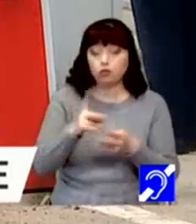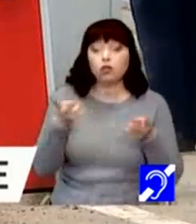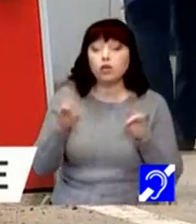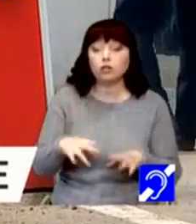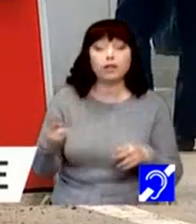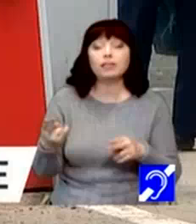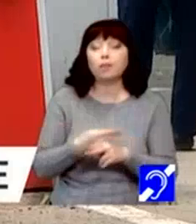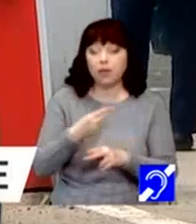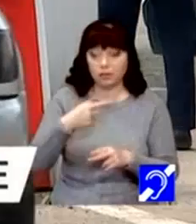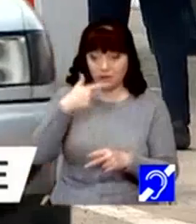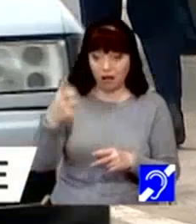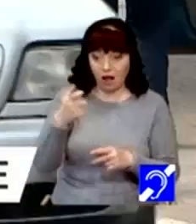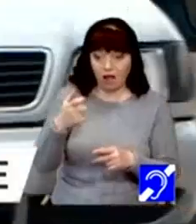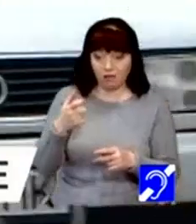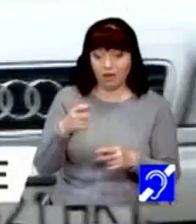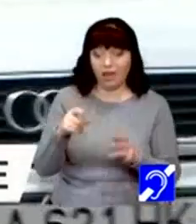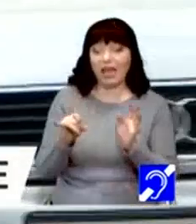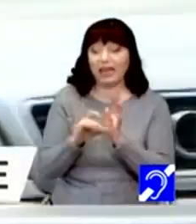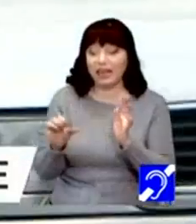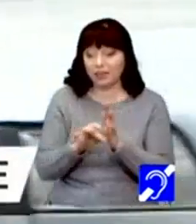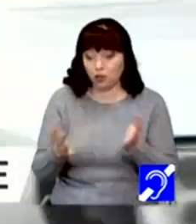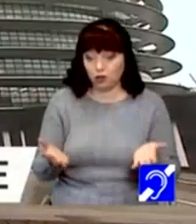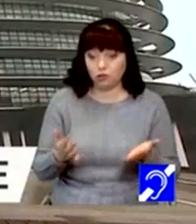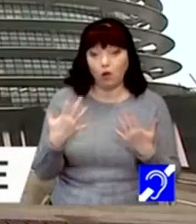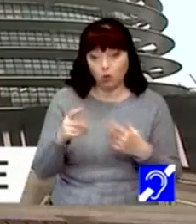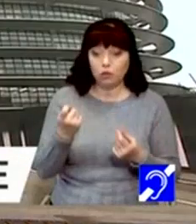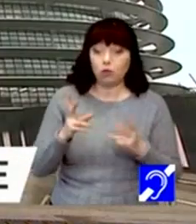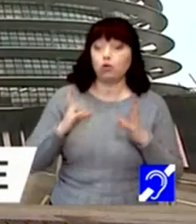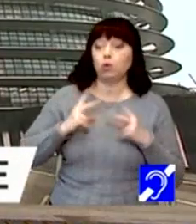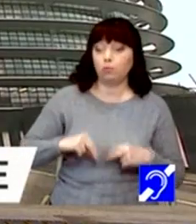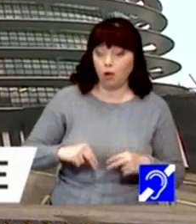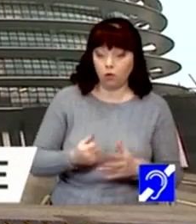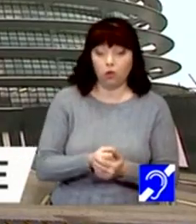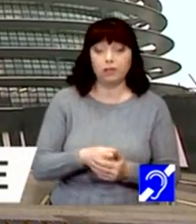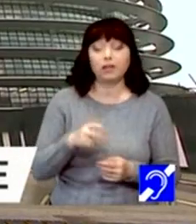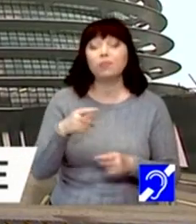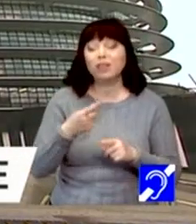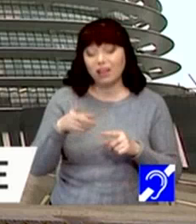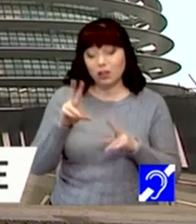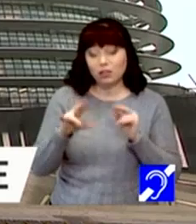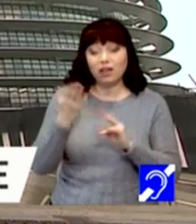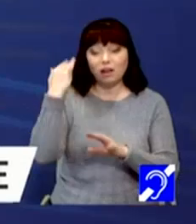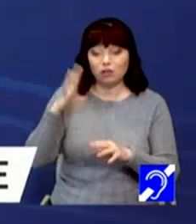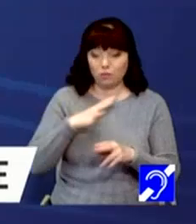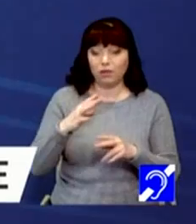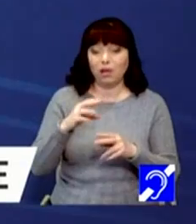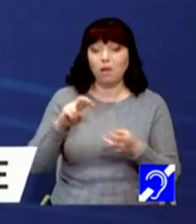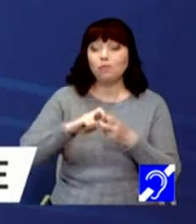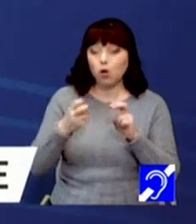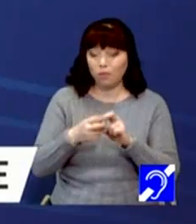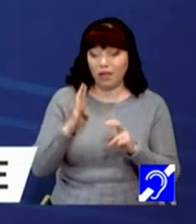rămâne fără case liniar și electrice cu reacție la recentele incidente de securitate din regiunea